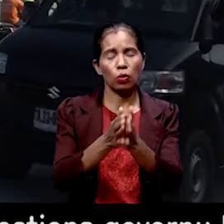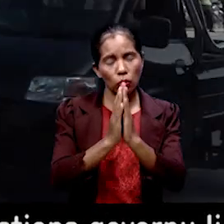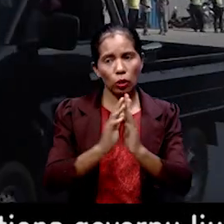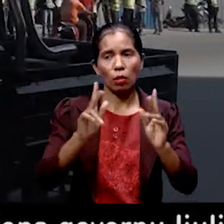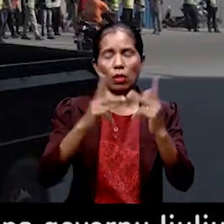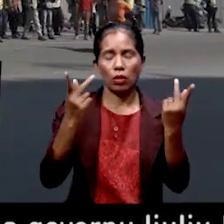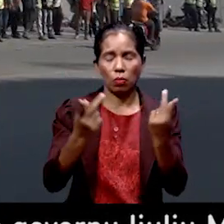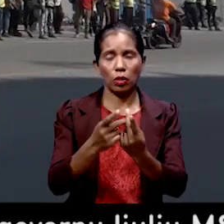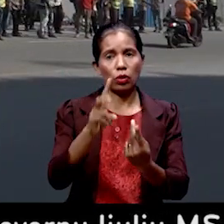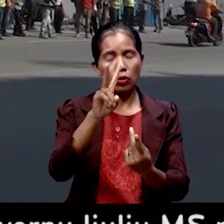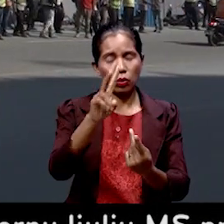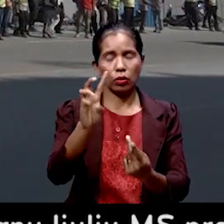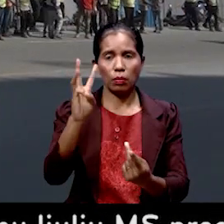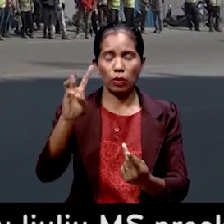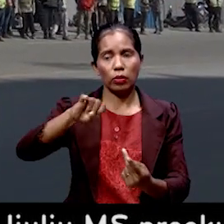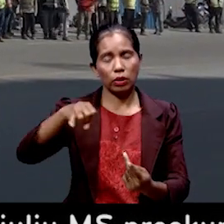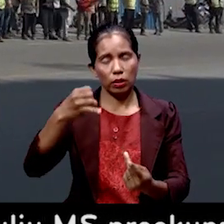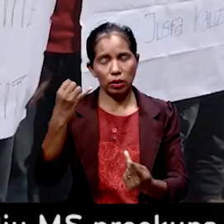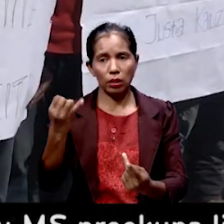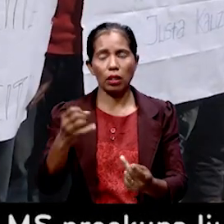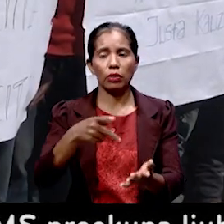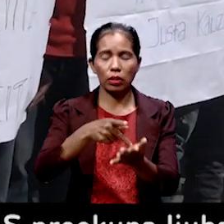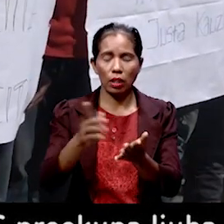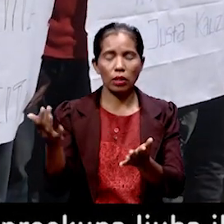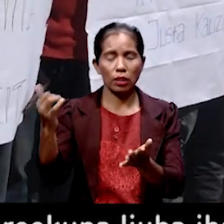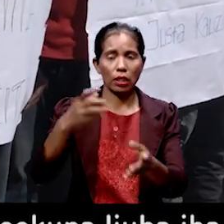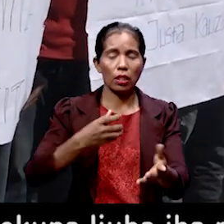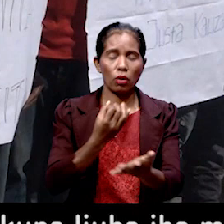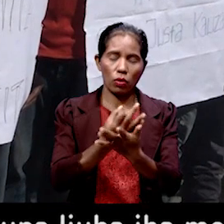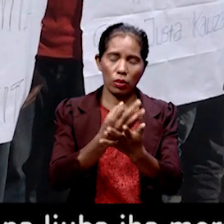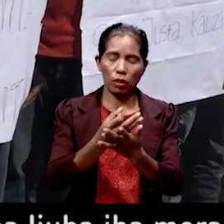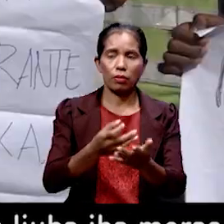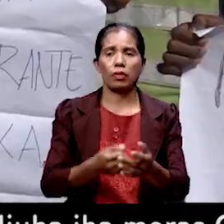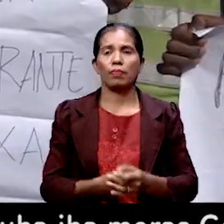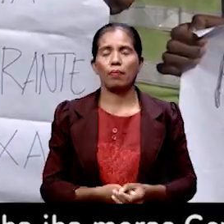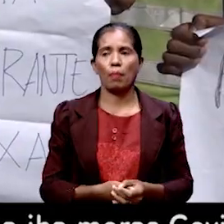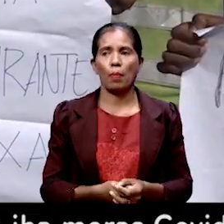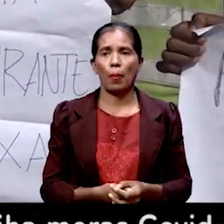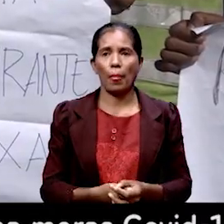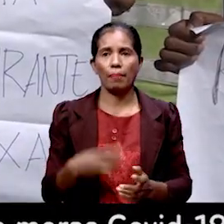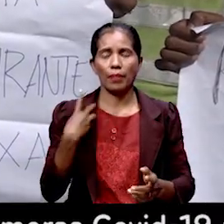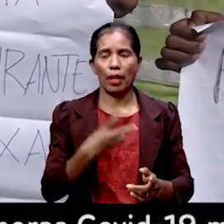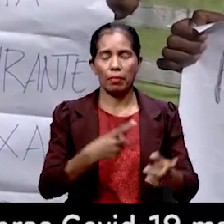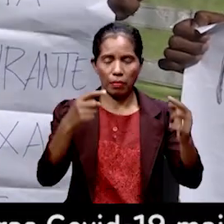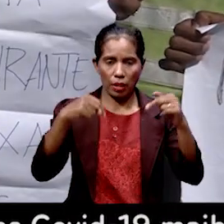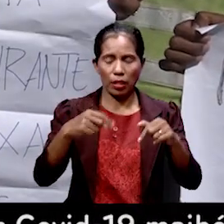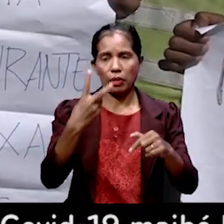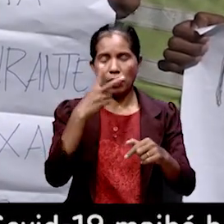kompañia greve. The line atau selu sirani direitu ba indemnizasaun. Oin ami mai hane para